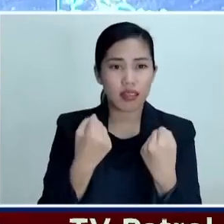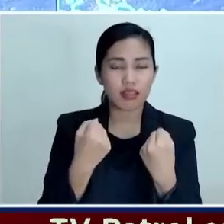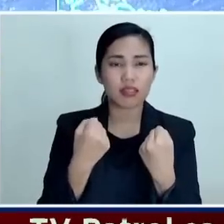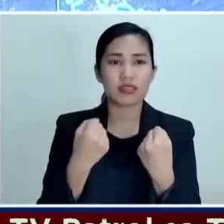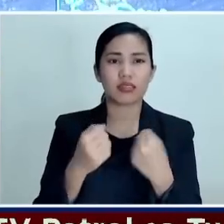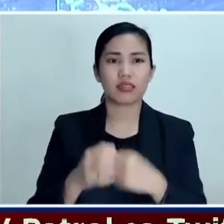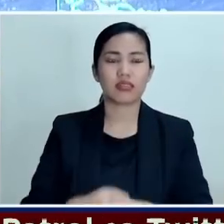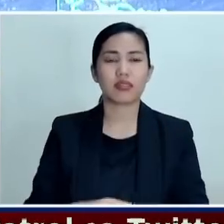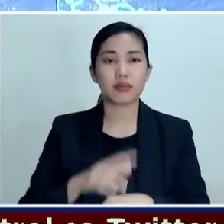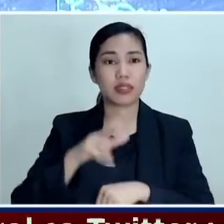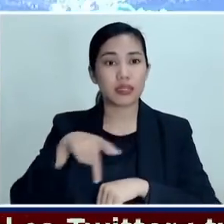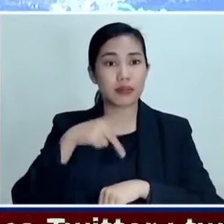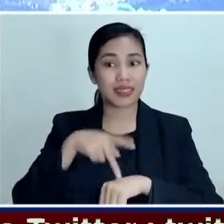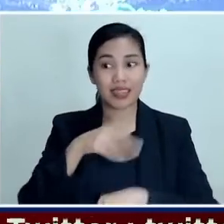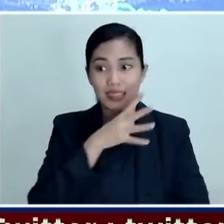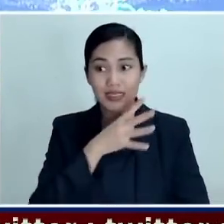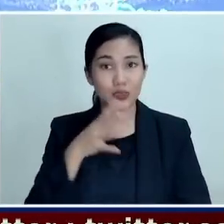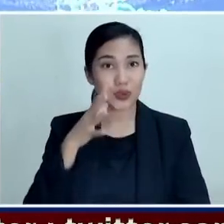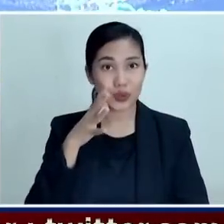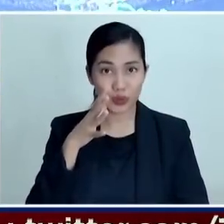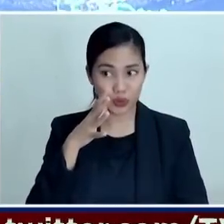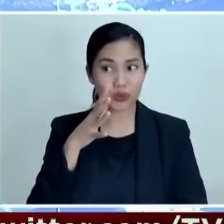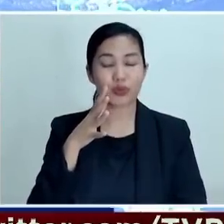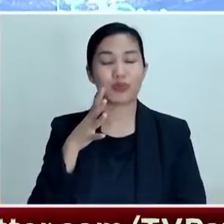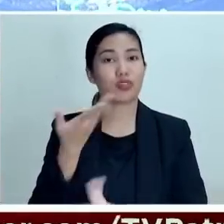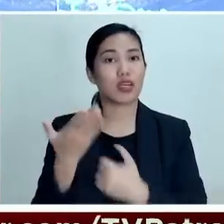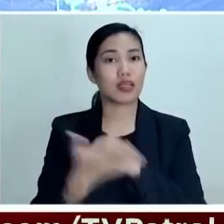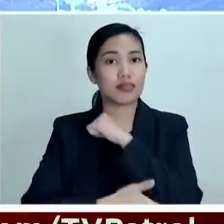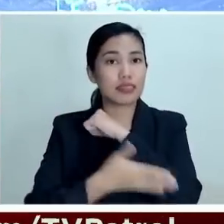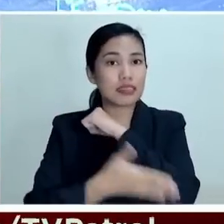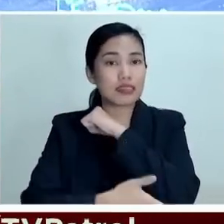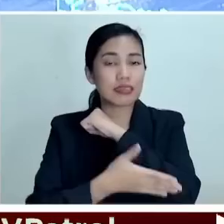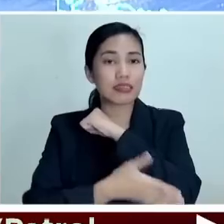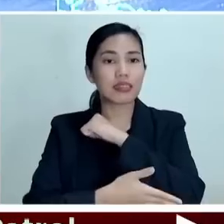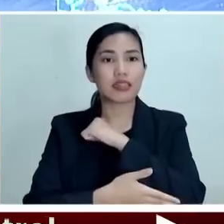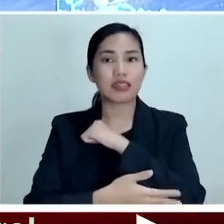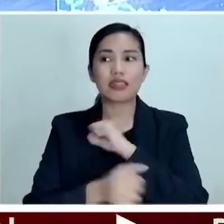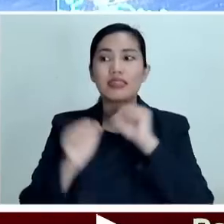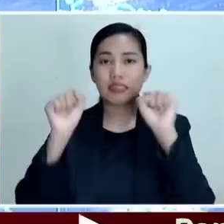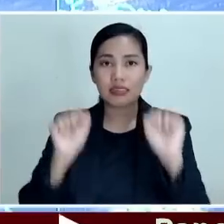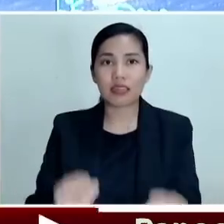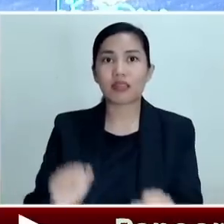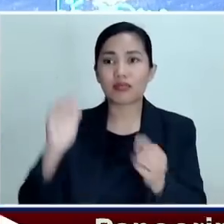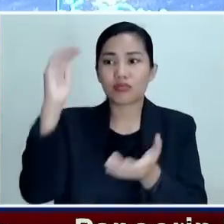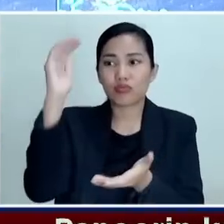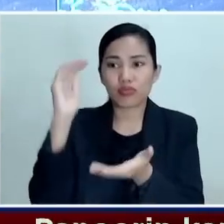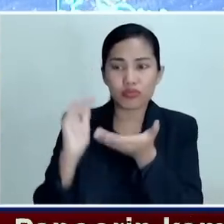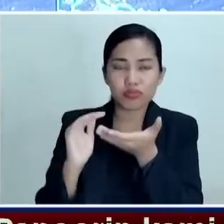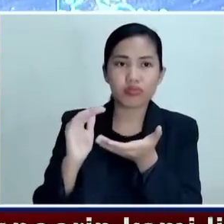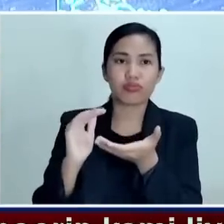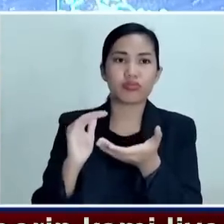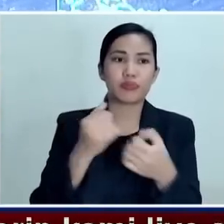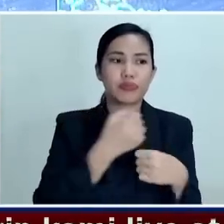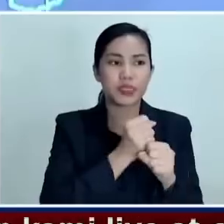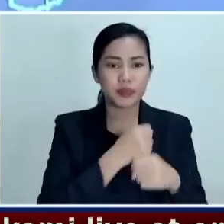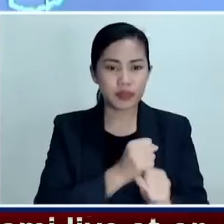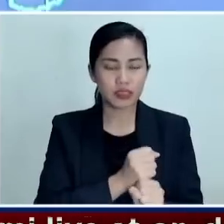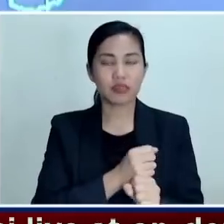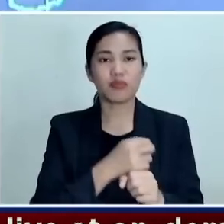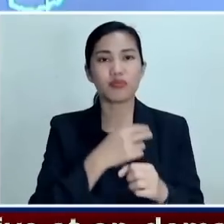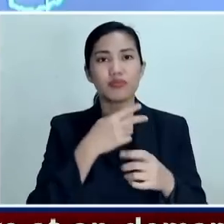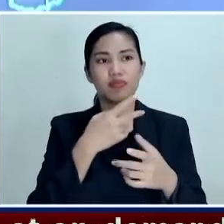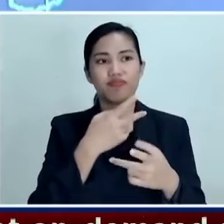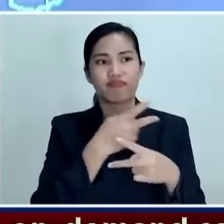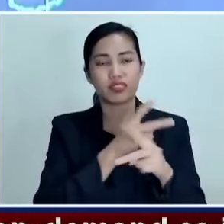an agricultural country at maaari po nitong ma-decrease yung production ng ating mga agricultural products. Ang